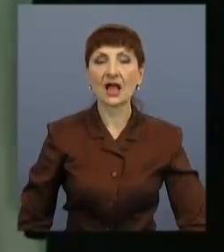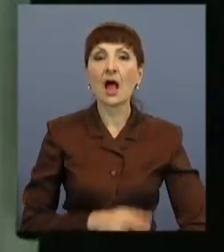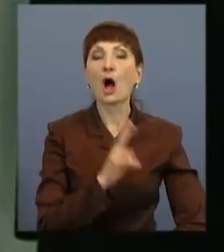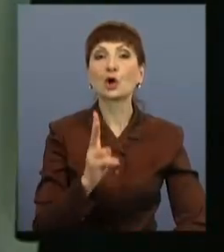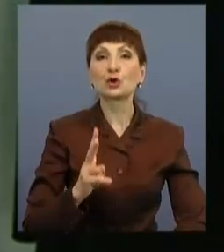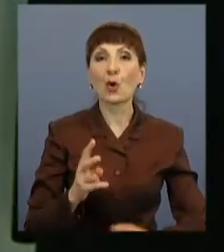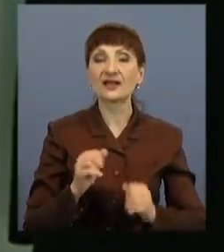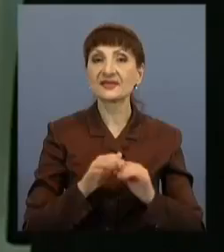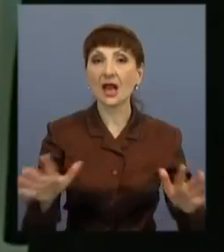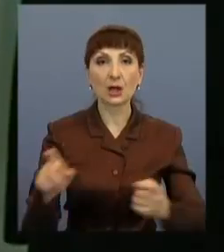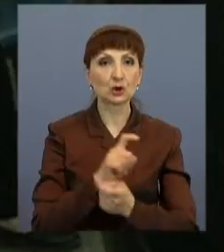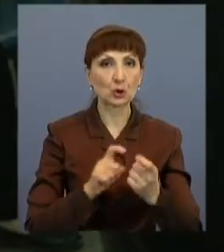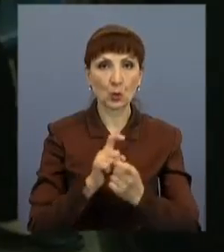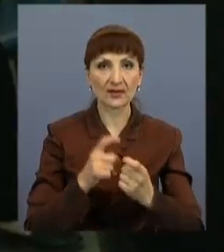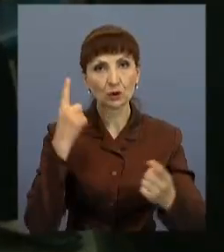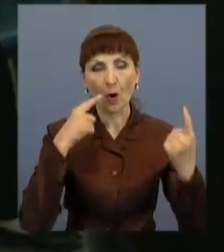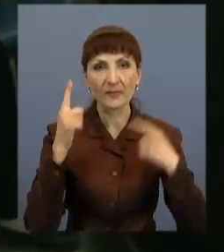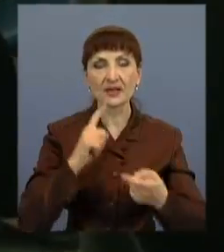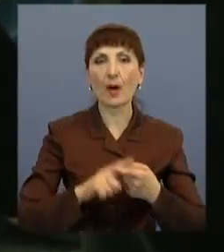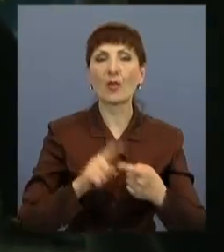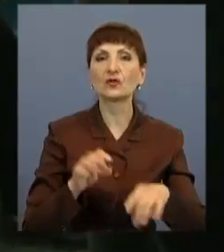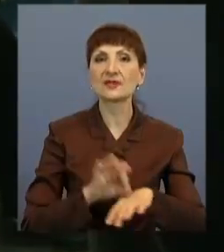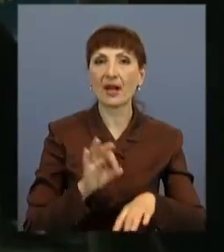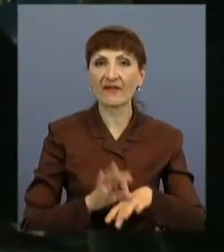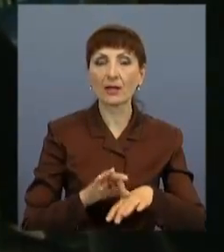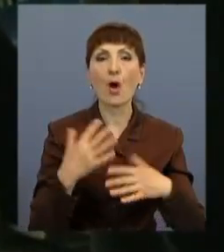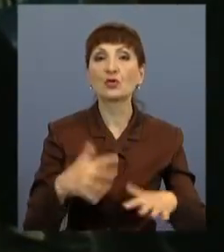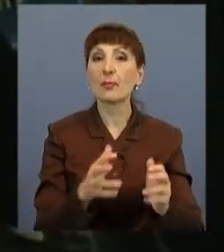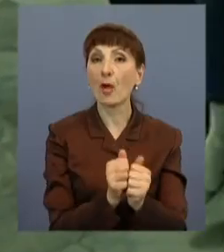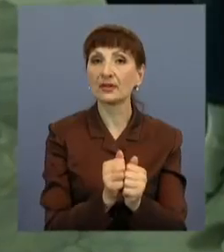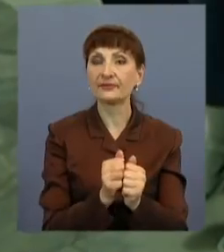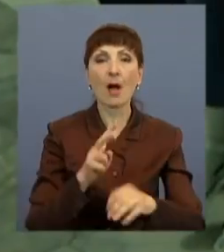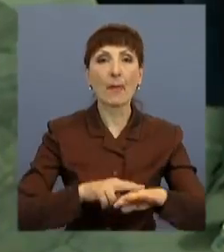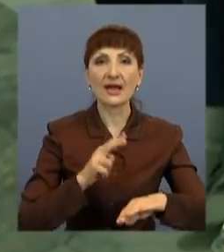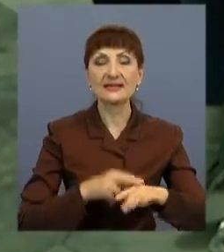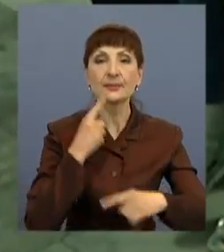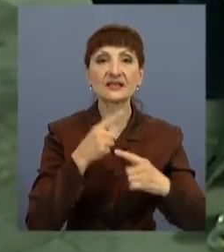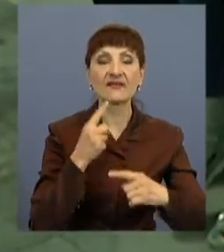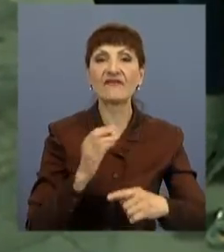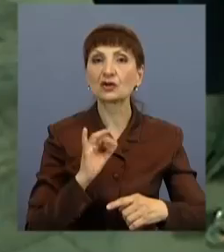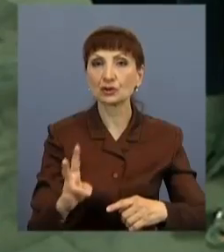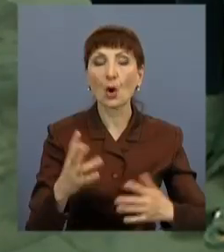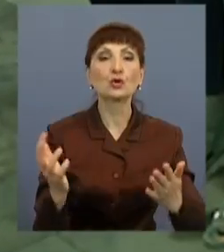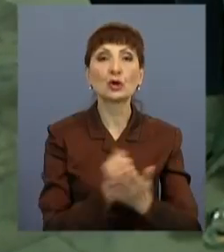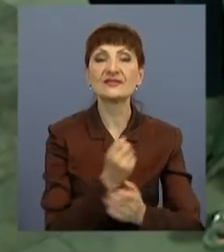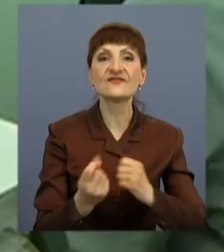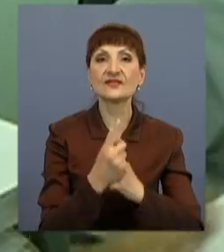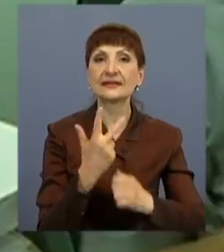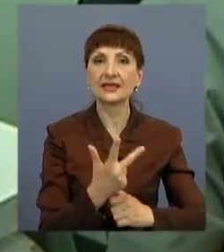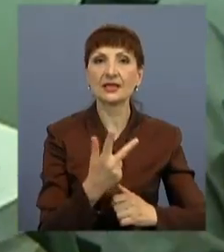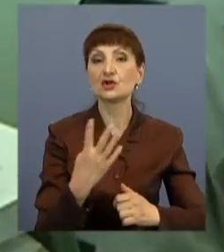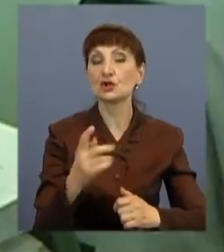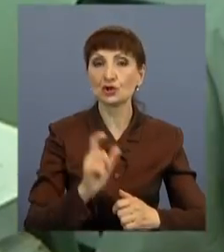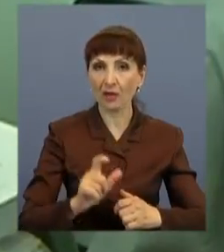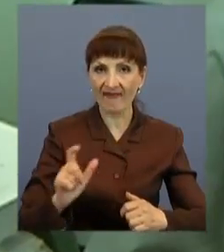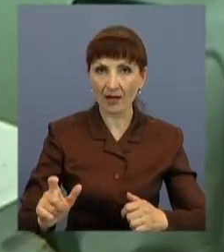кто распространял слухи и домыслы по поводу эпидситуации, уже пойманы. Полиции, по словам Бекшина, удалось выявить